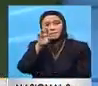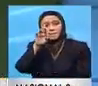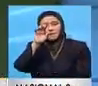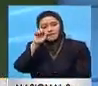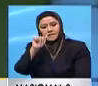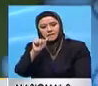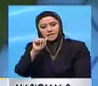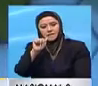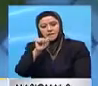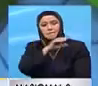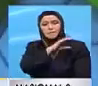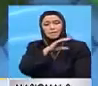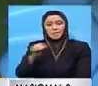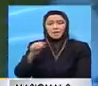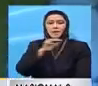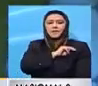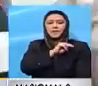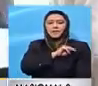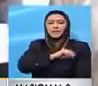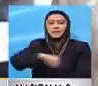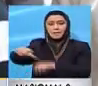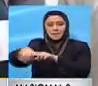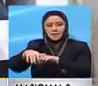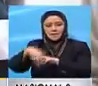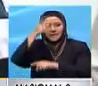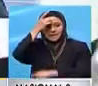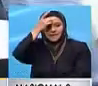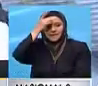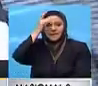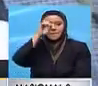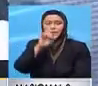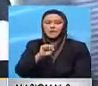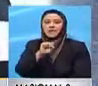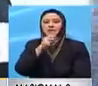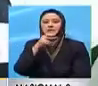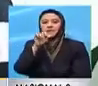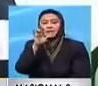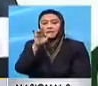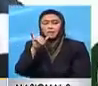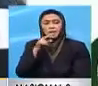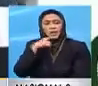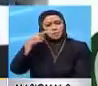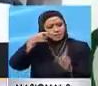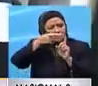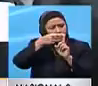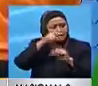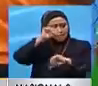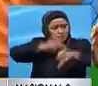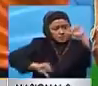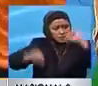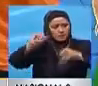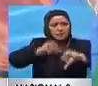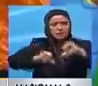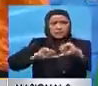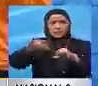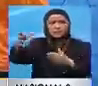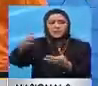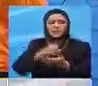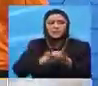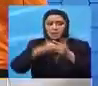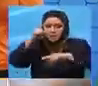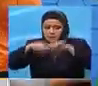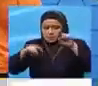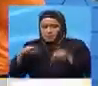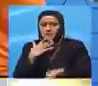dan Industri Asas Tani Datuk Seri Ahmad Syabrici. Dari sudut sains, pengambilan pelbagai warna sayuran dan buah-buahan